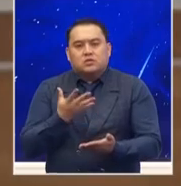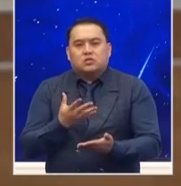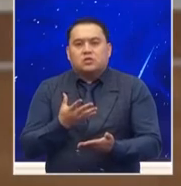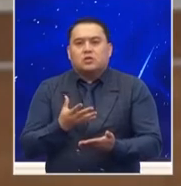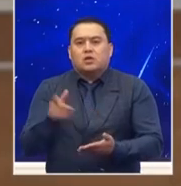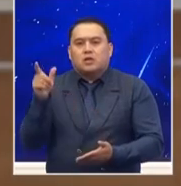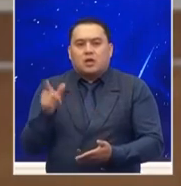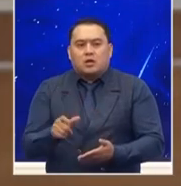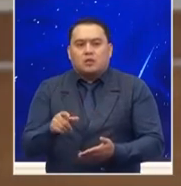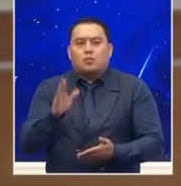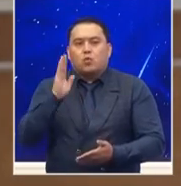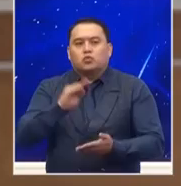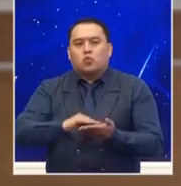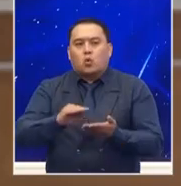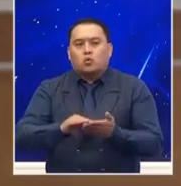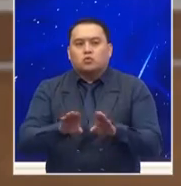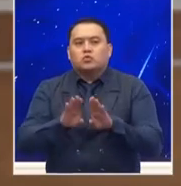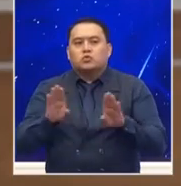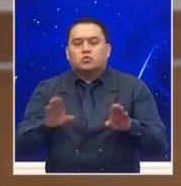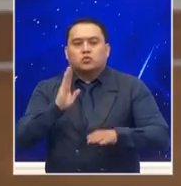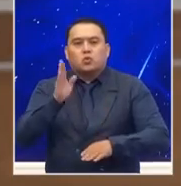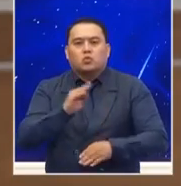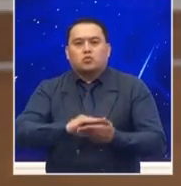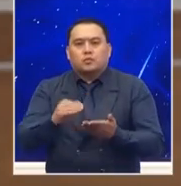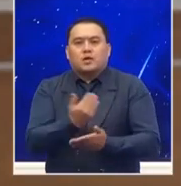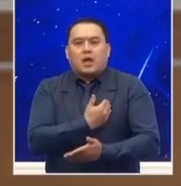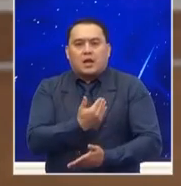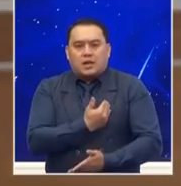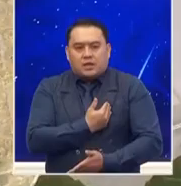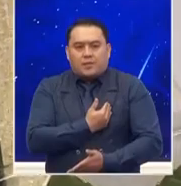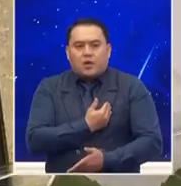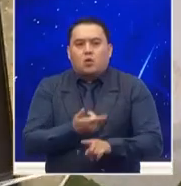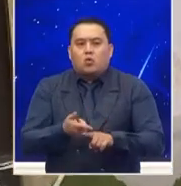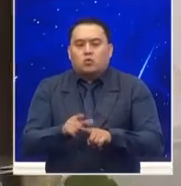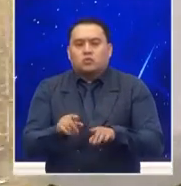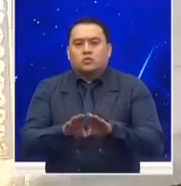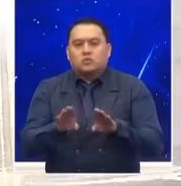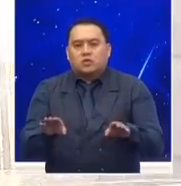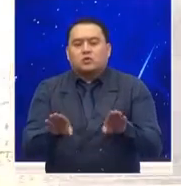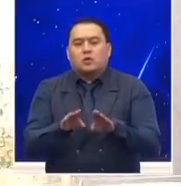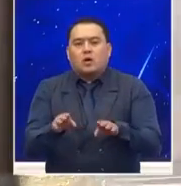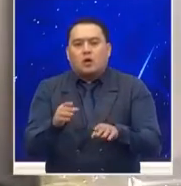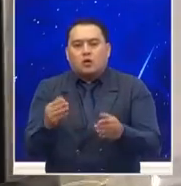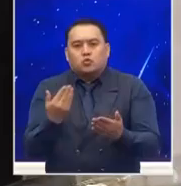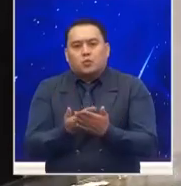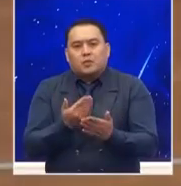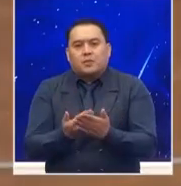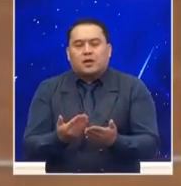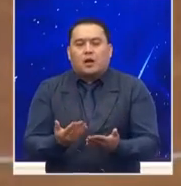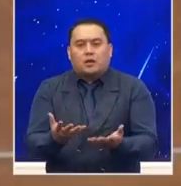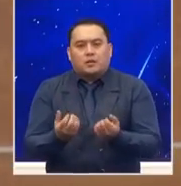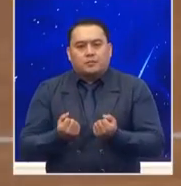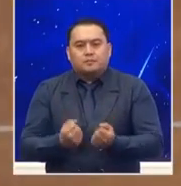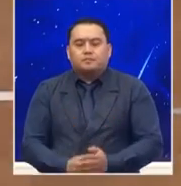болашақ мамандығым журналист. Дәл осы Бейсен ағамыз секілді журналист болғым келеді. Осы кісіге еліктеп, осы кісіні пір тұтып өсіп келемін.